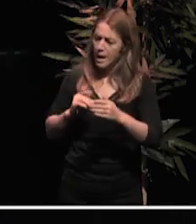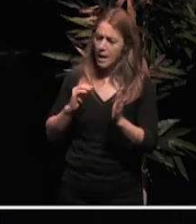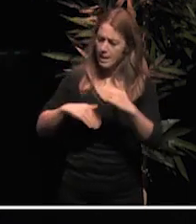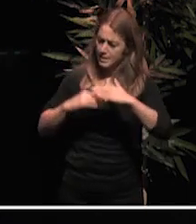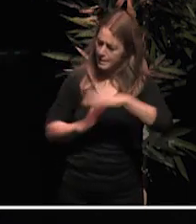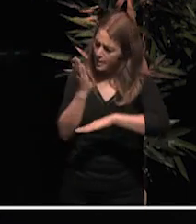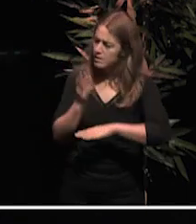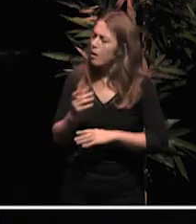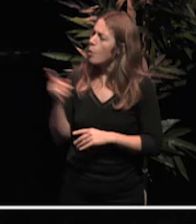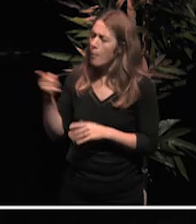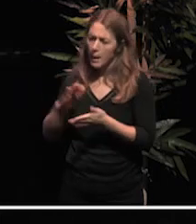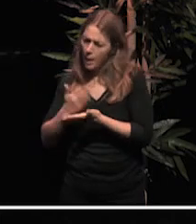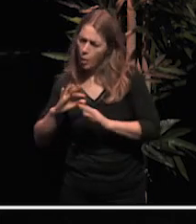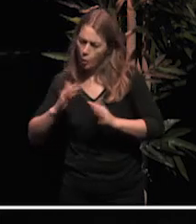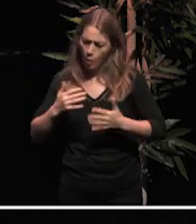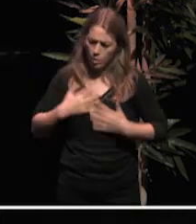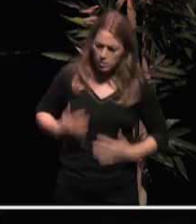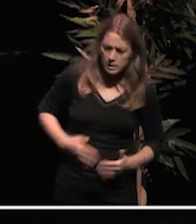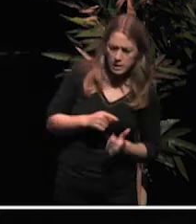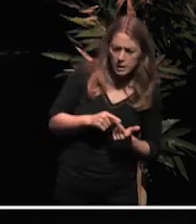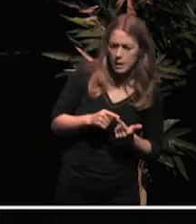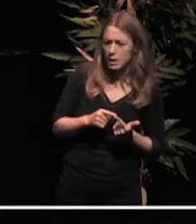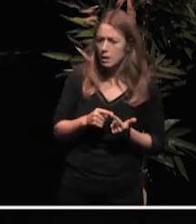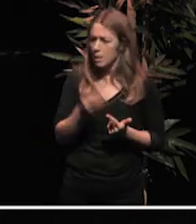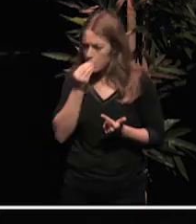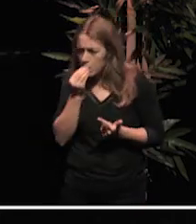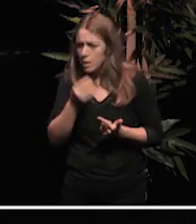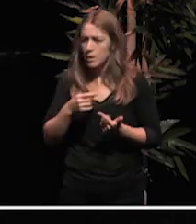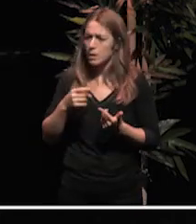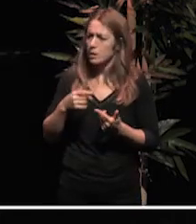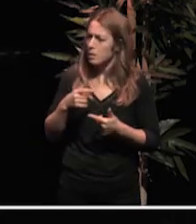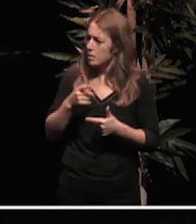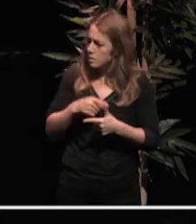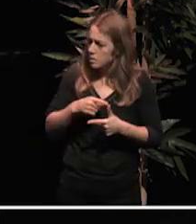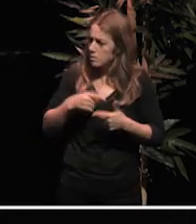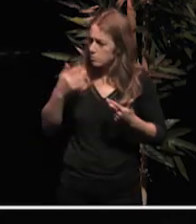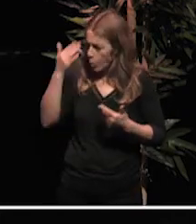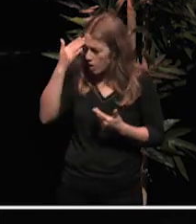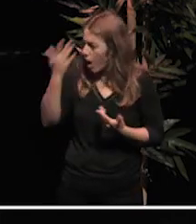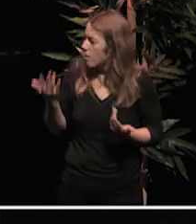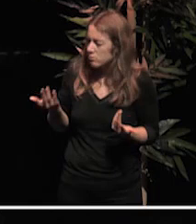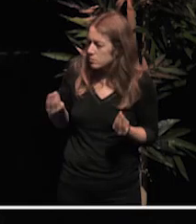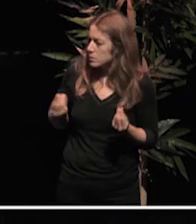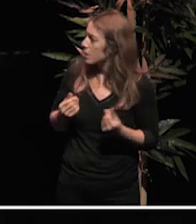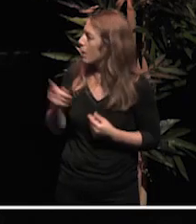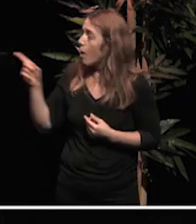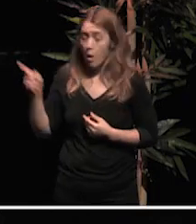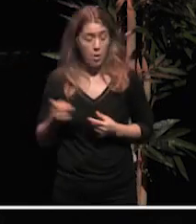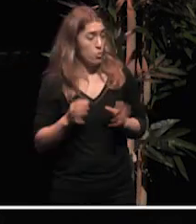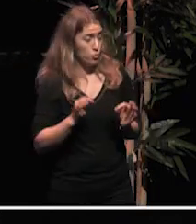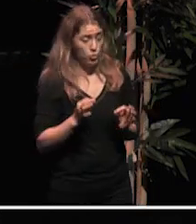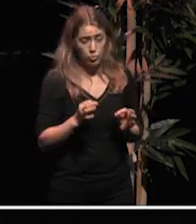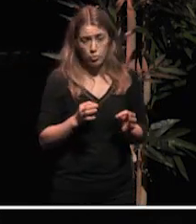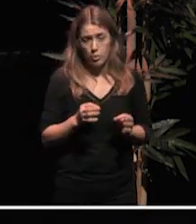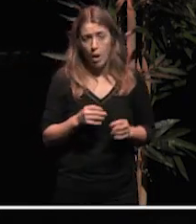physique, nutritionnelle, mentale aussi, il faut pour se dépasser? Essentiel, jusqu'à il y a quelques temps,